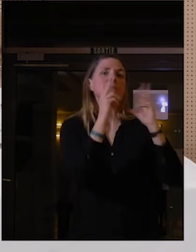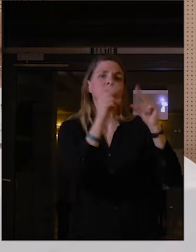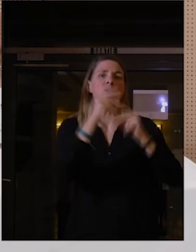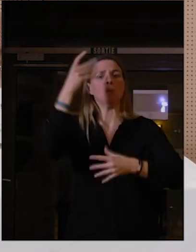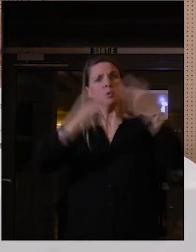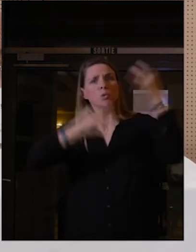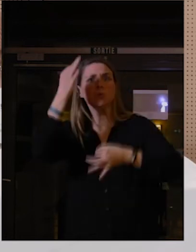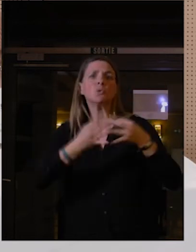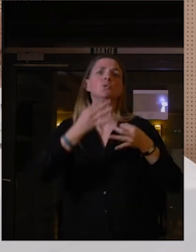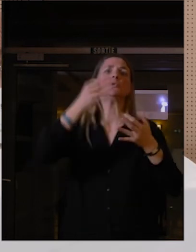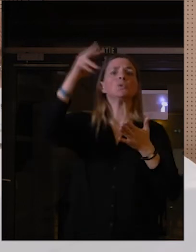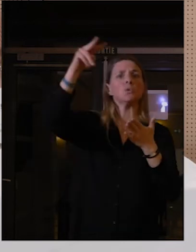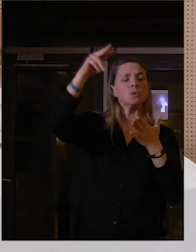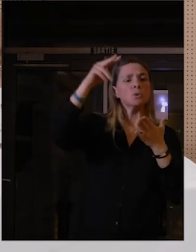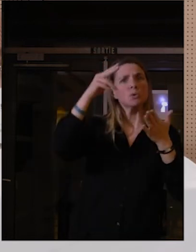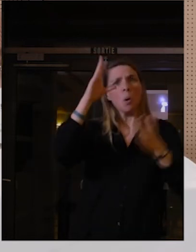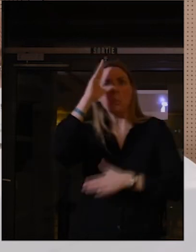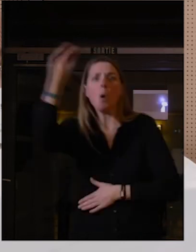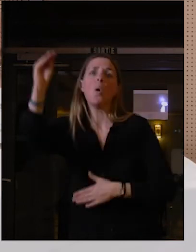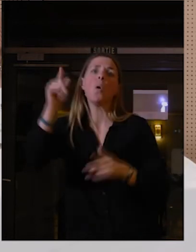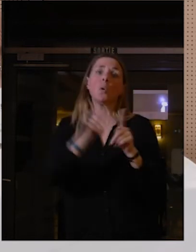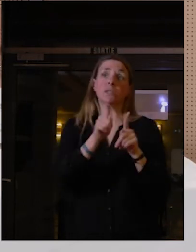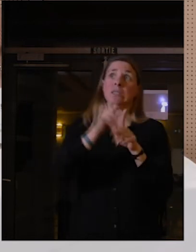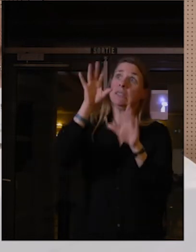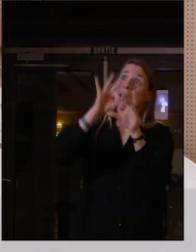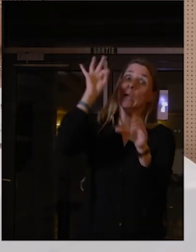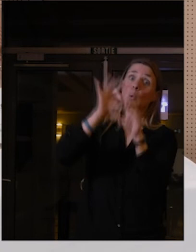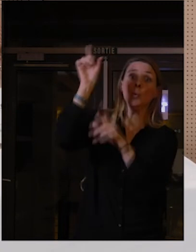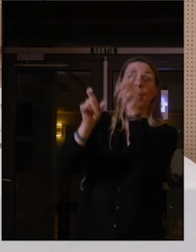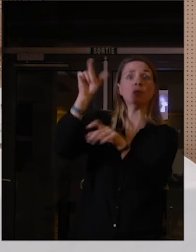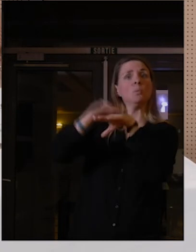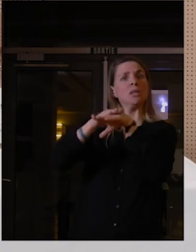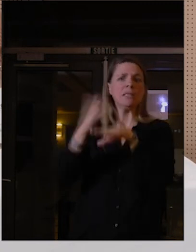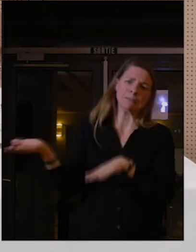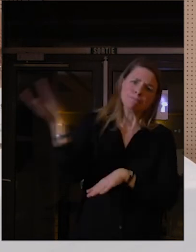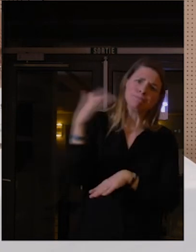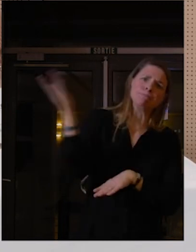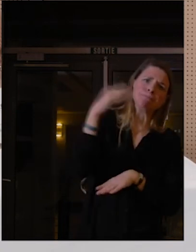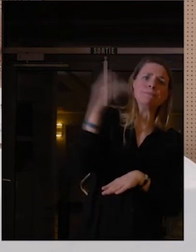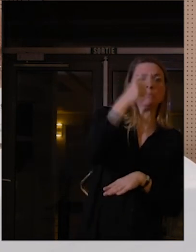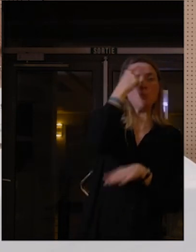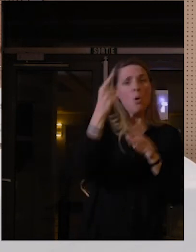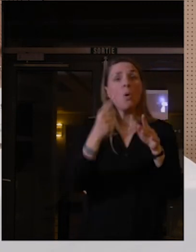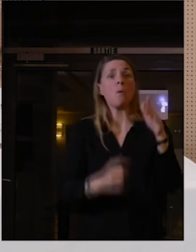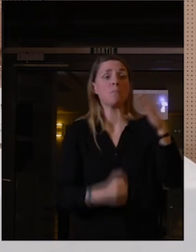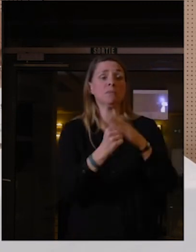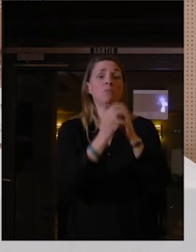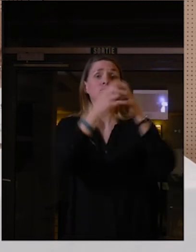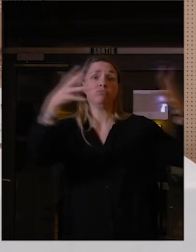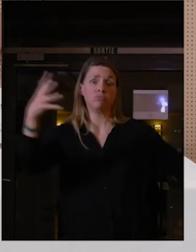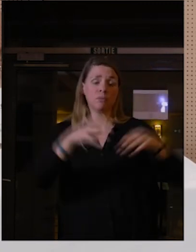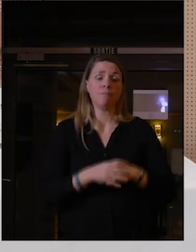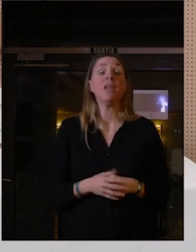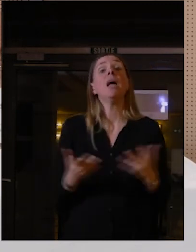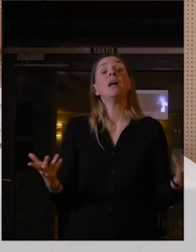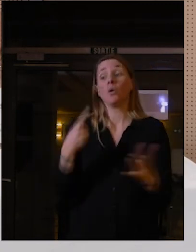On a fait des démonstrations, on a fait venir des élus, etc. pour qu'on essaie au maximum de développer ça. On a refait la même procédure